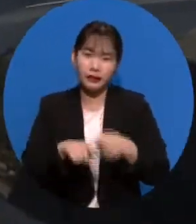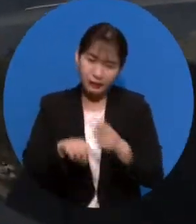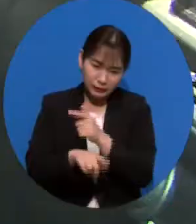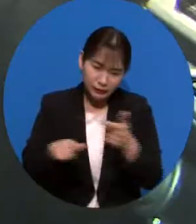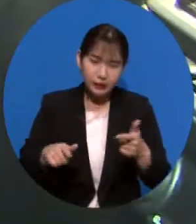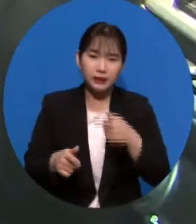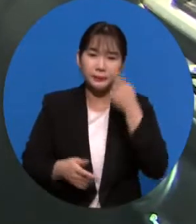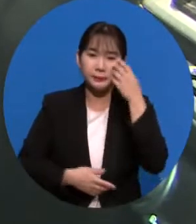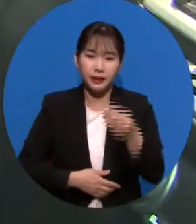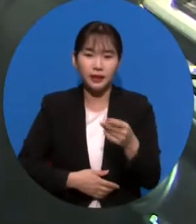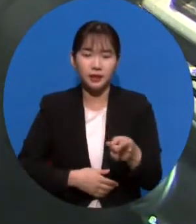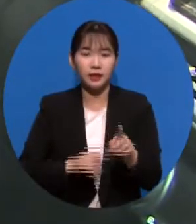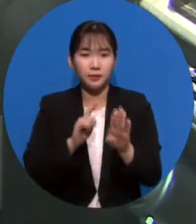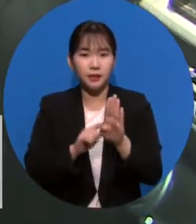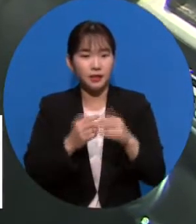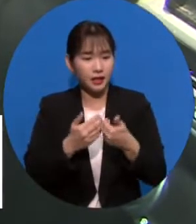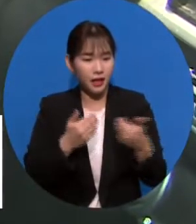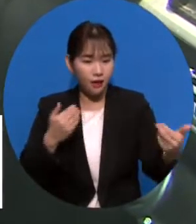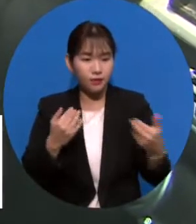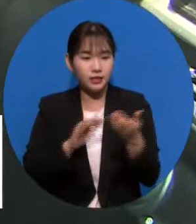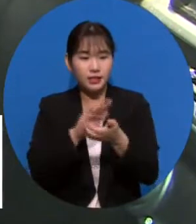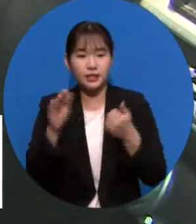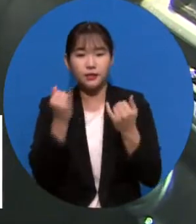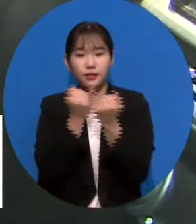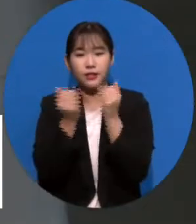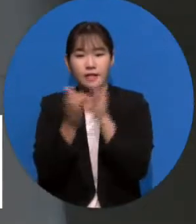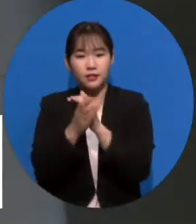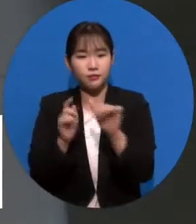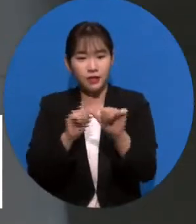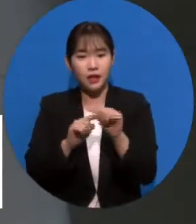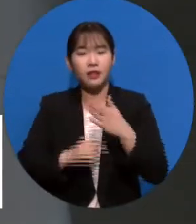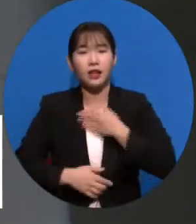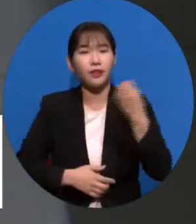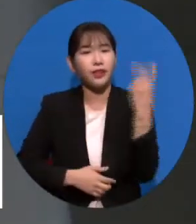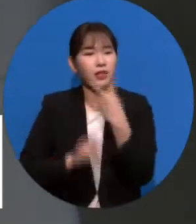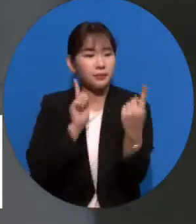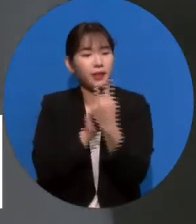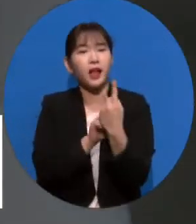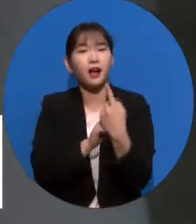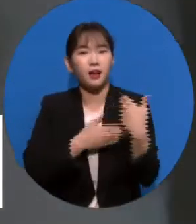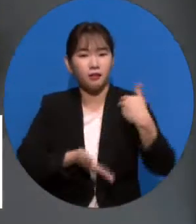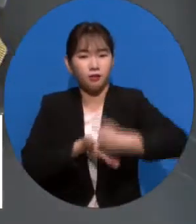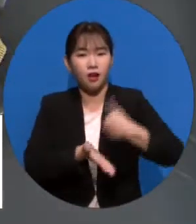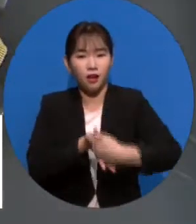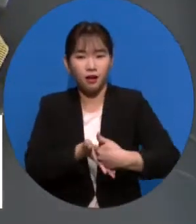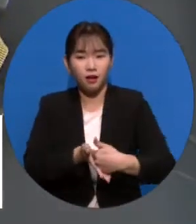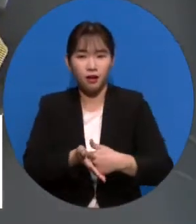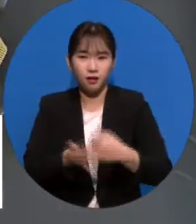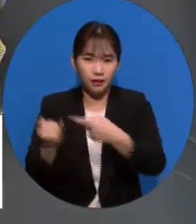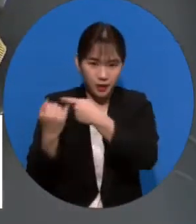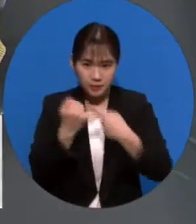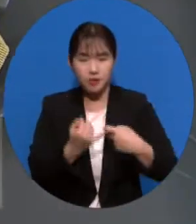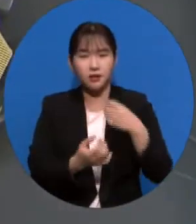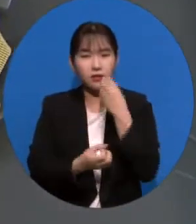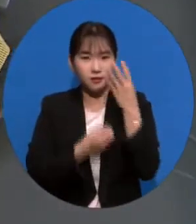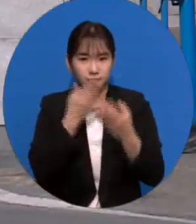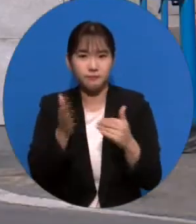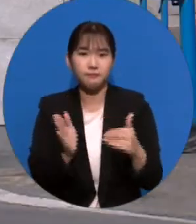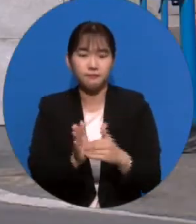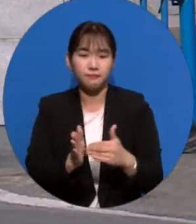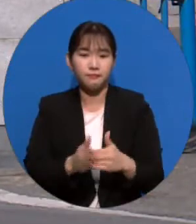발견됐습니다. B씨는 헤어진 전 여자친구 A씨에게 자신을 다시 만나달라며 범행을 저질렀다고